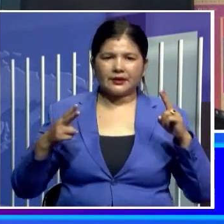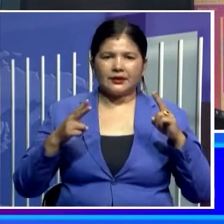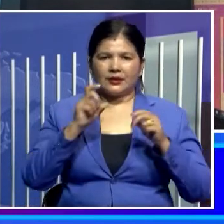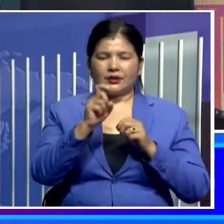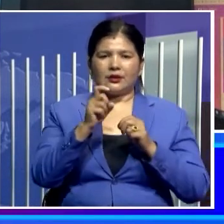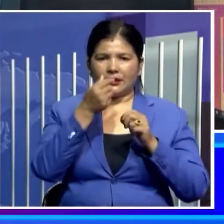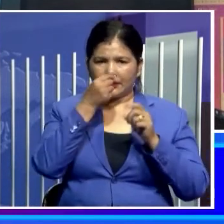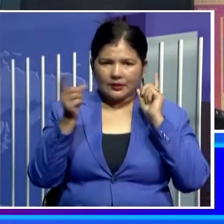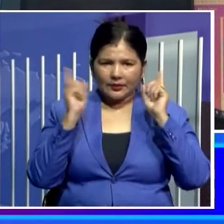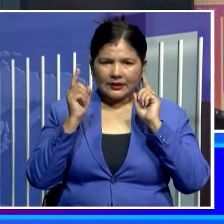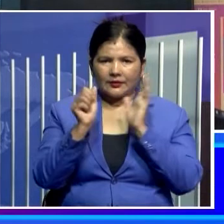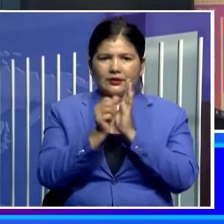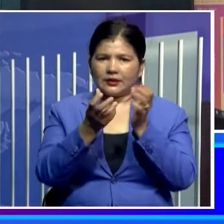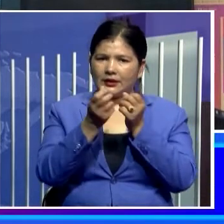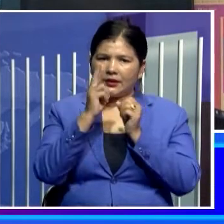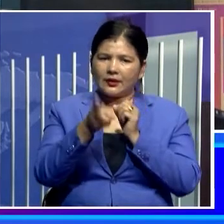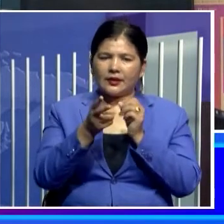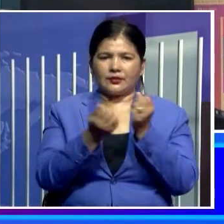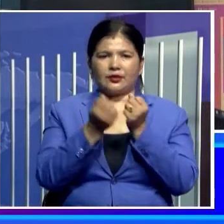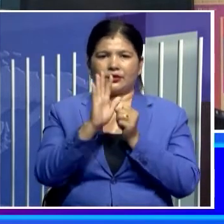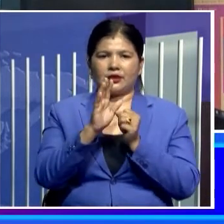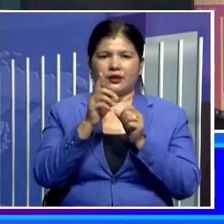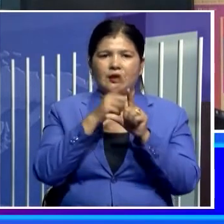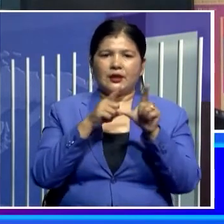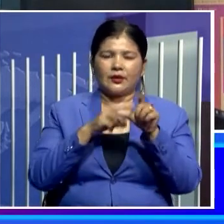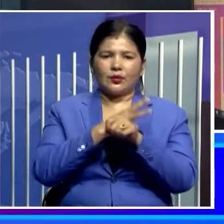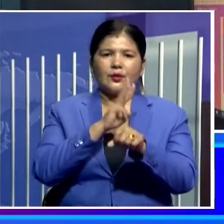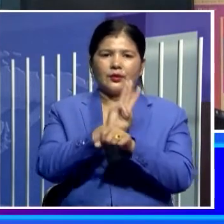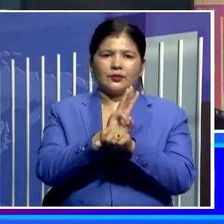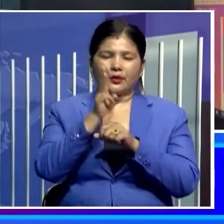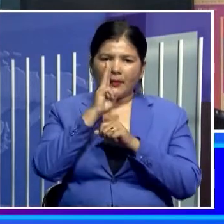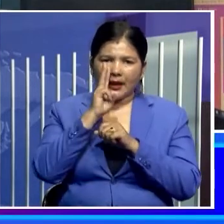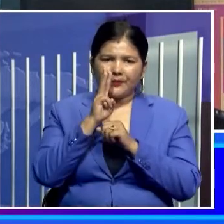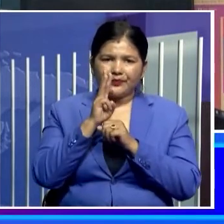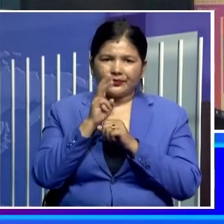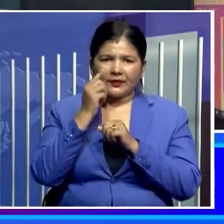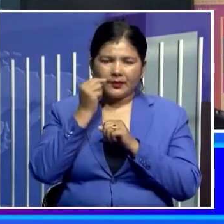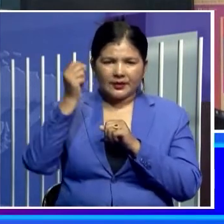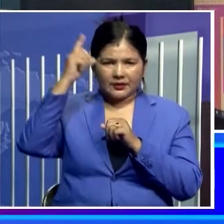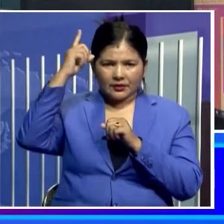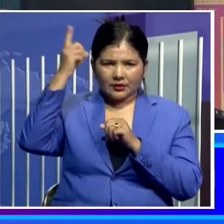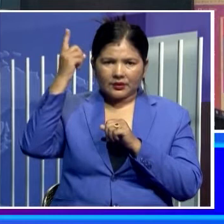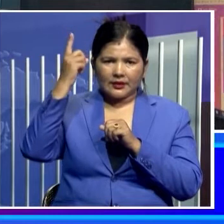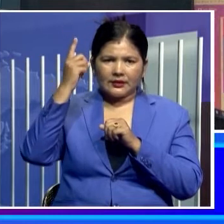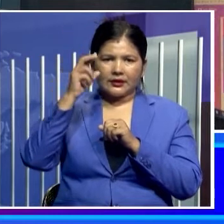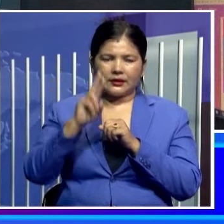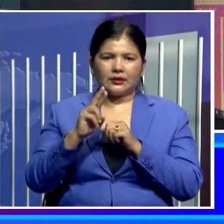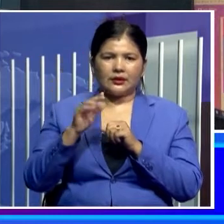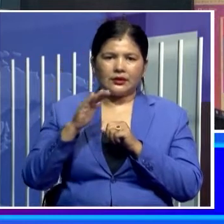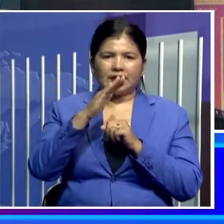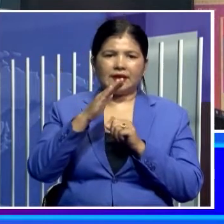चाहिँ अग्रता कायम गरेको छ र एमाले नै उपप्रमुखमा वीरेन्द्रनगर नगरपालिका र